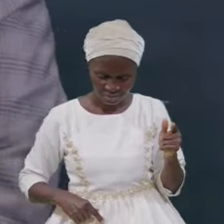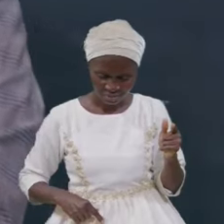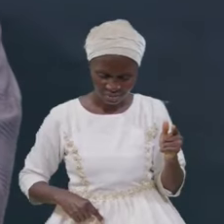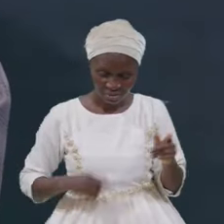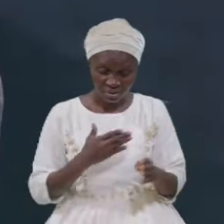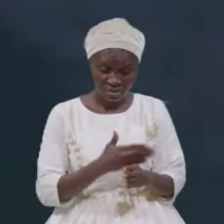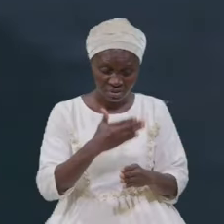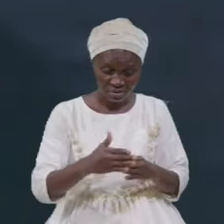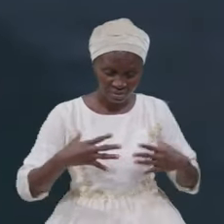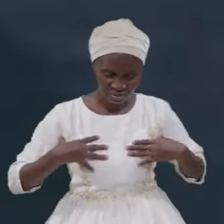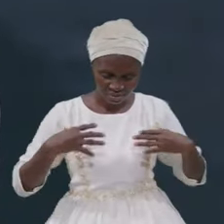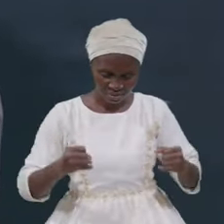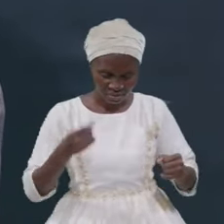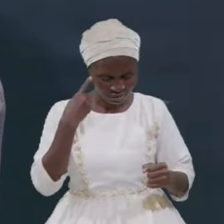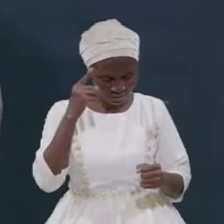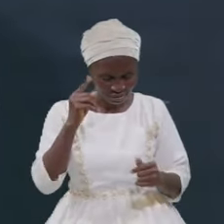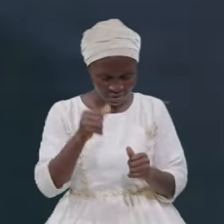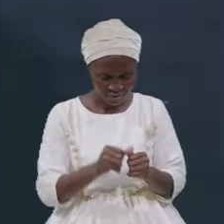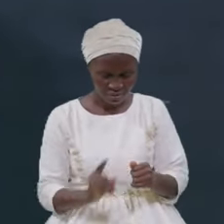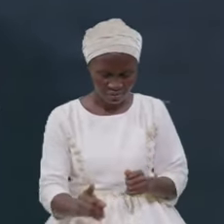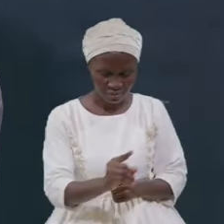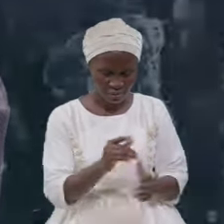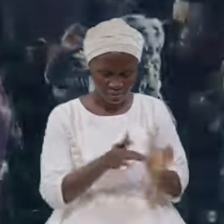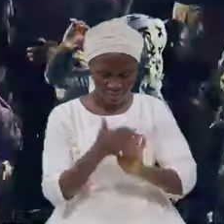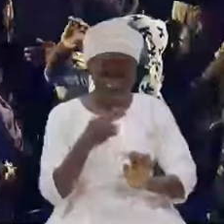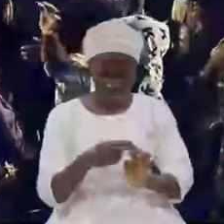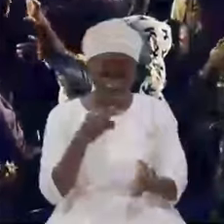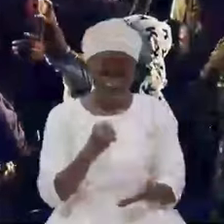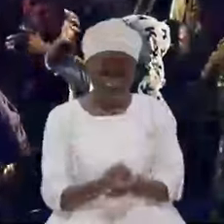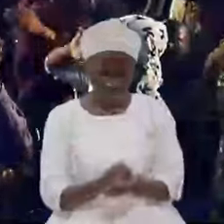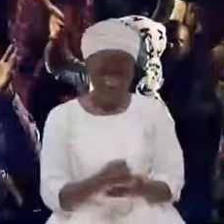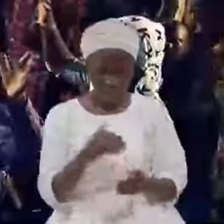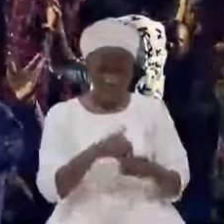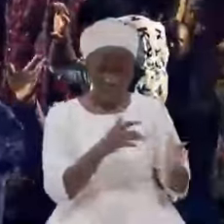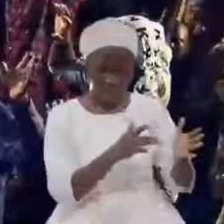monde. Au nom de Jésus, nous prions.